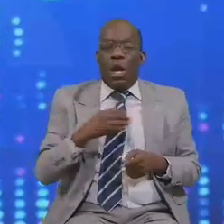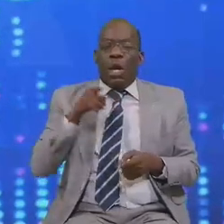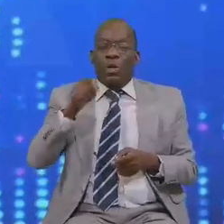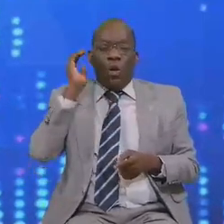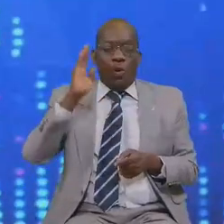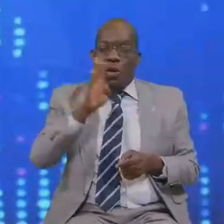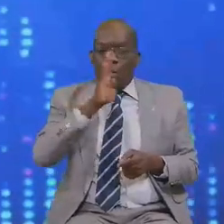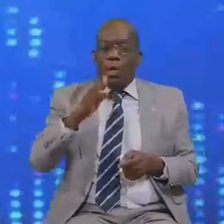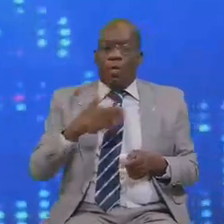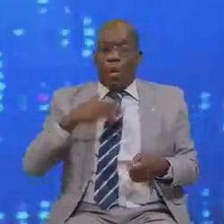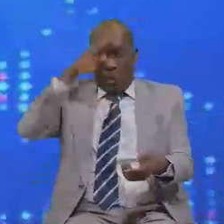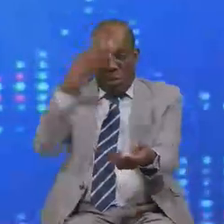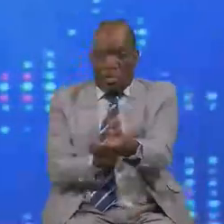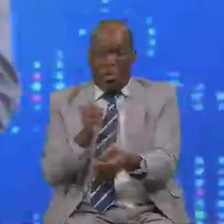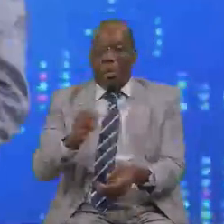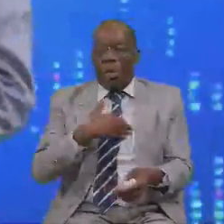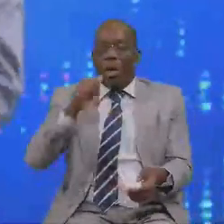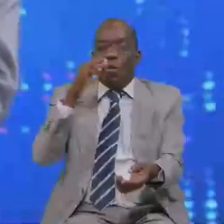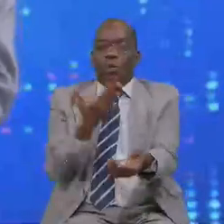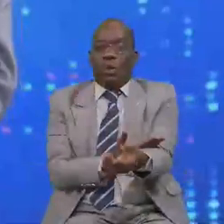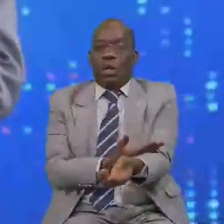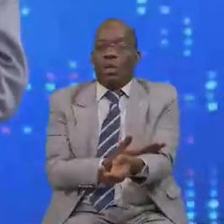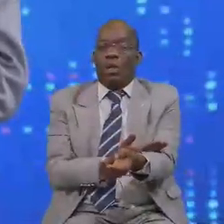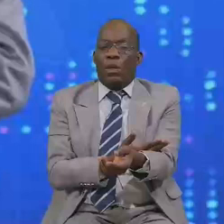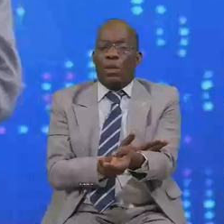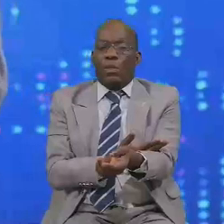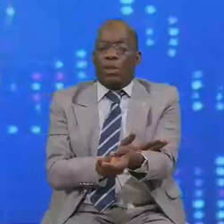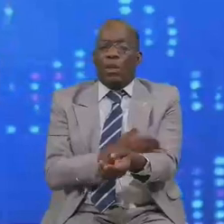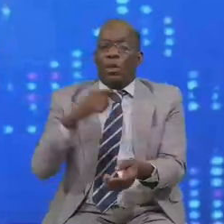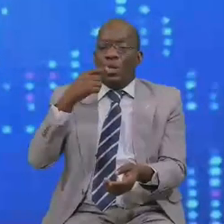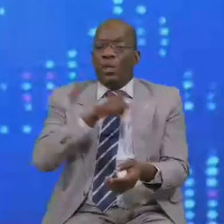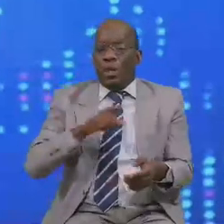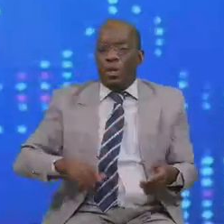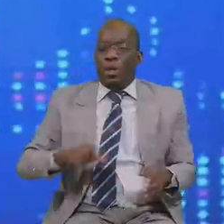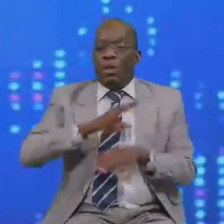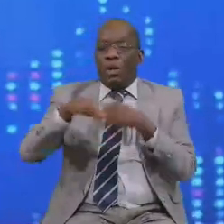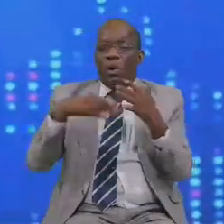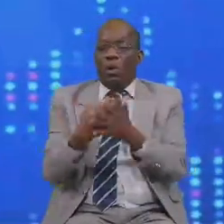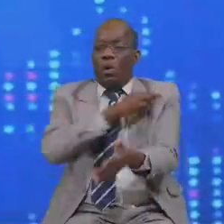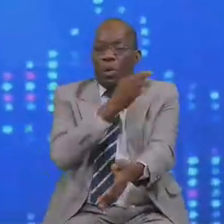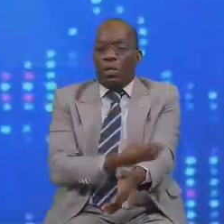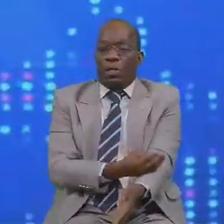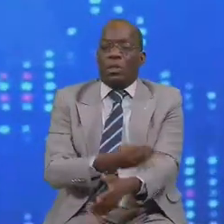des filles, dit le Seigneur Tout-Puissant. Quelqu'un dit Amen.